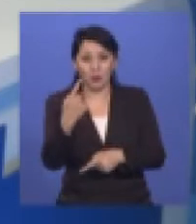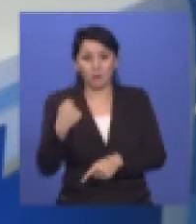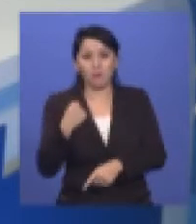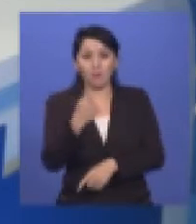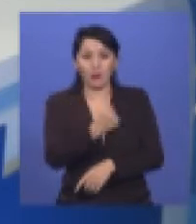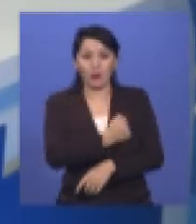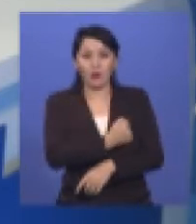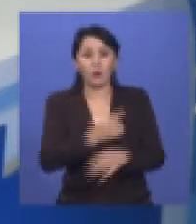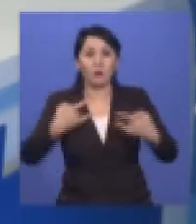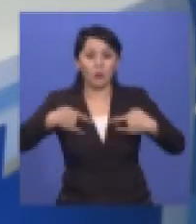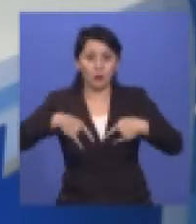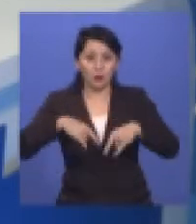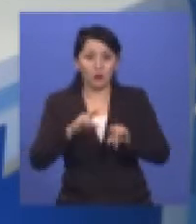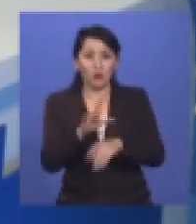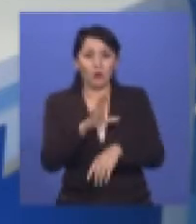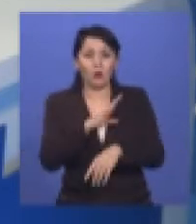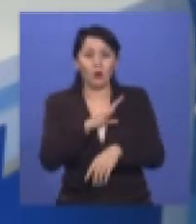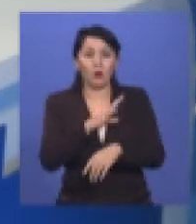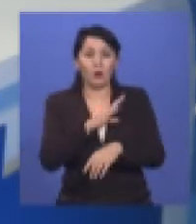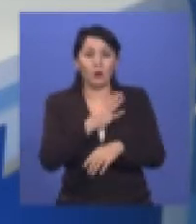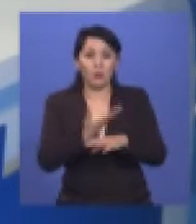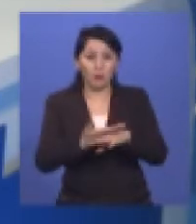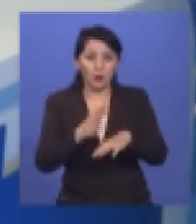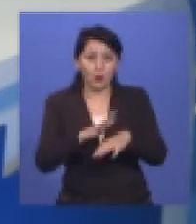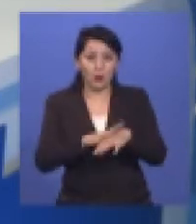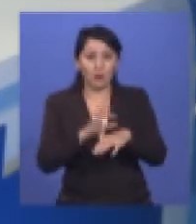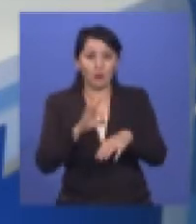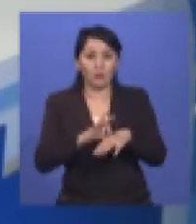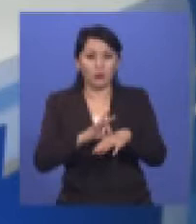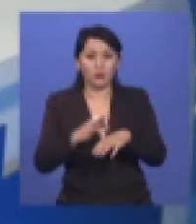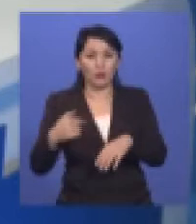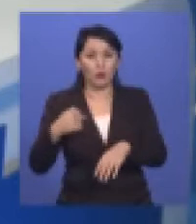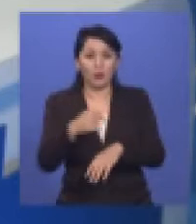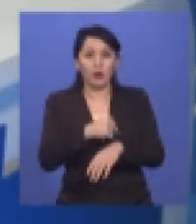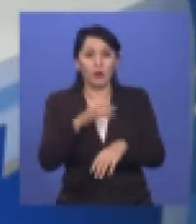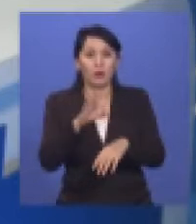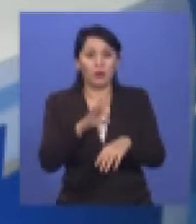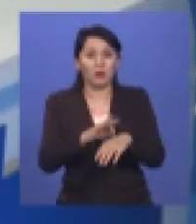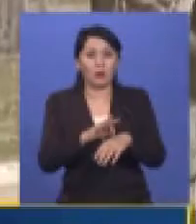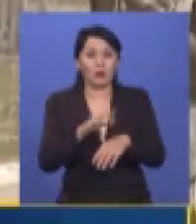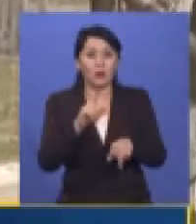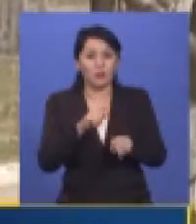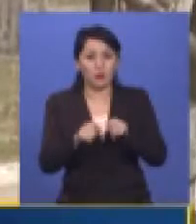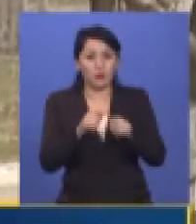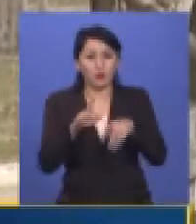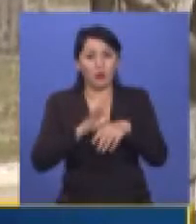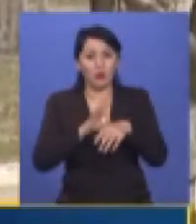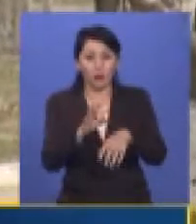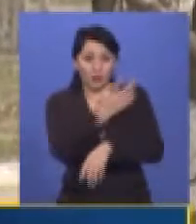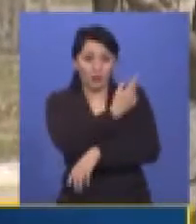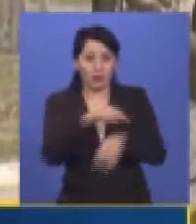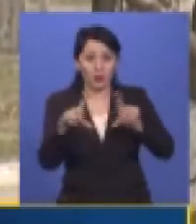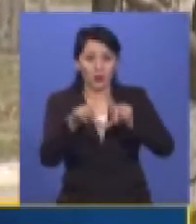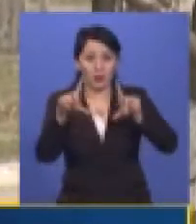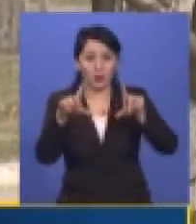31-ші аптада босандырып алуға тура келген. Ауру асқынып, өпкесі қабынған. Қазір уәкілетті органдары сараптама жүргізеді.